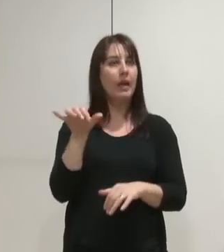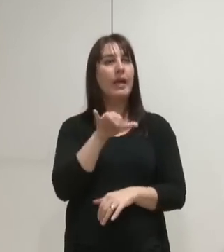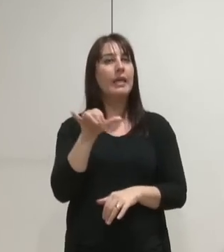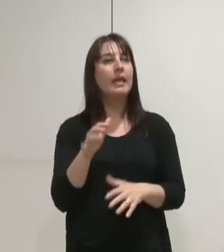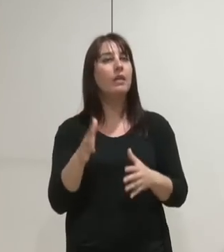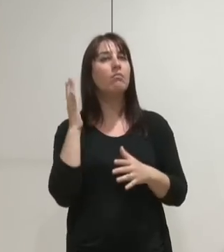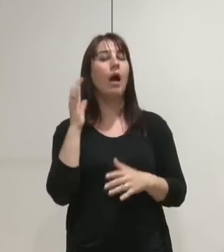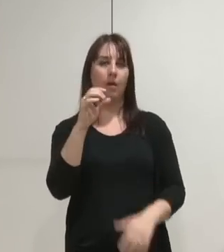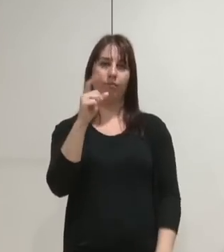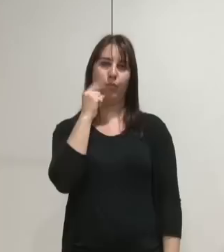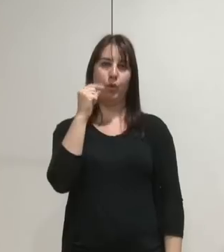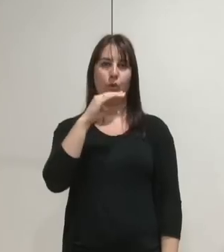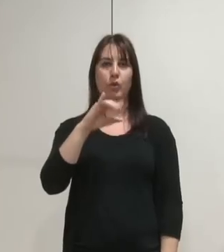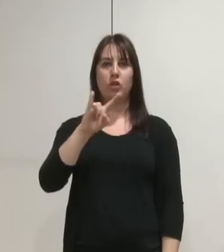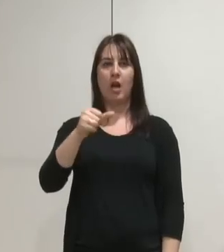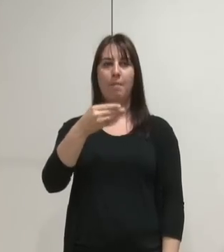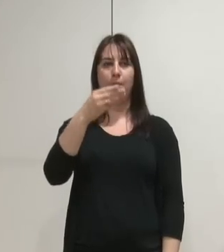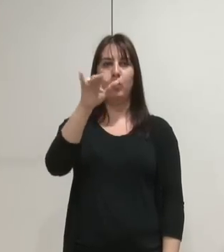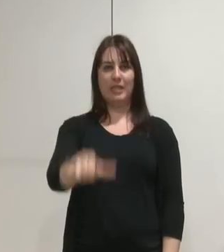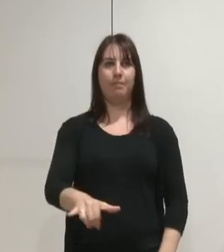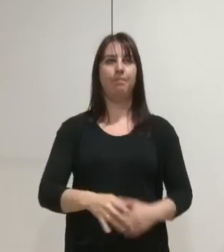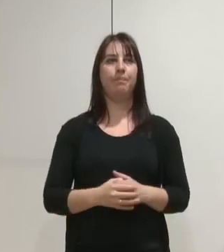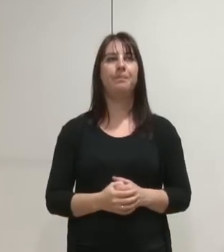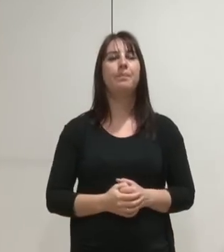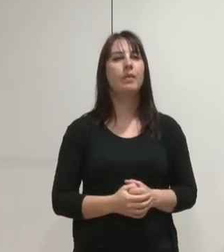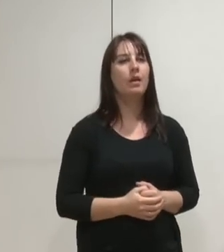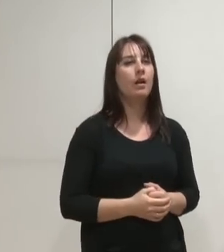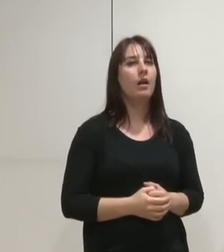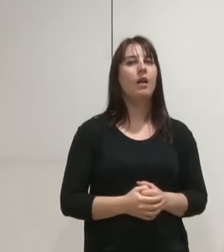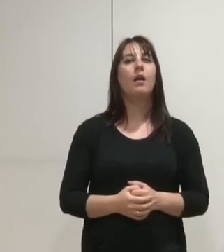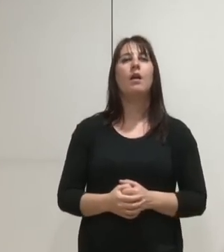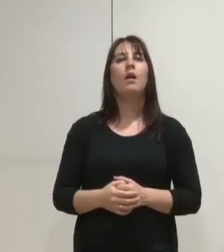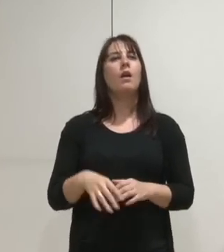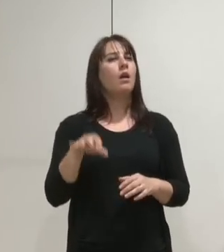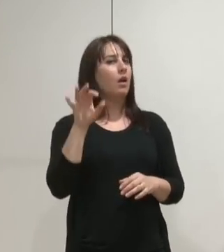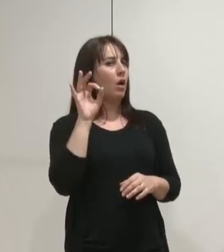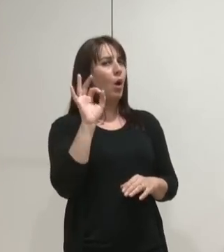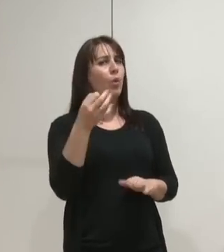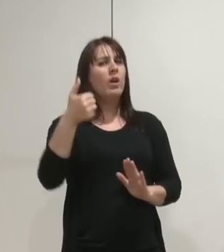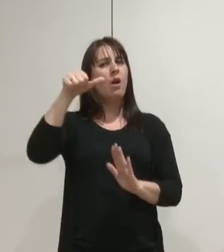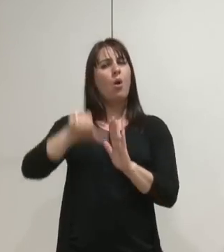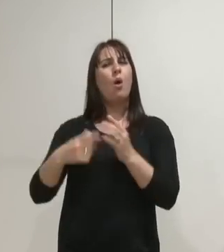monsieur chamussi oui j'ai eu l'occasion de dire le le le mois dernier euh